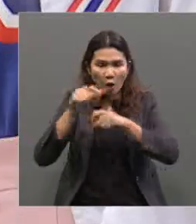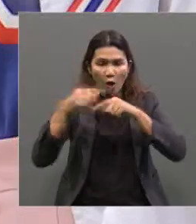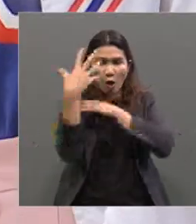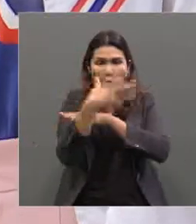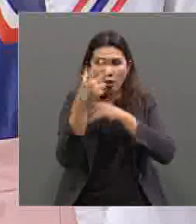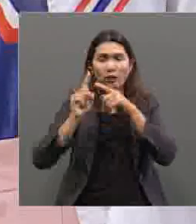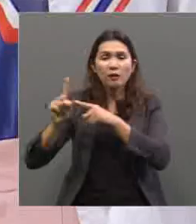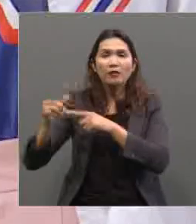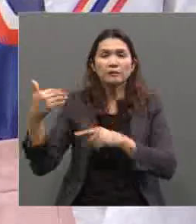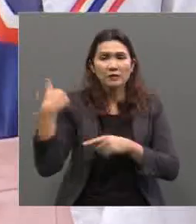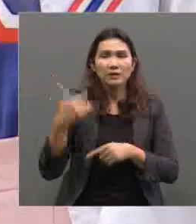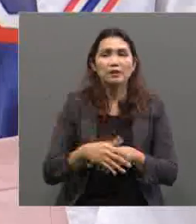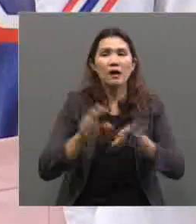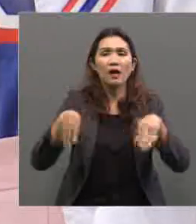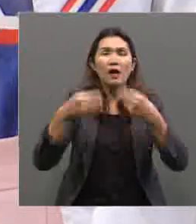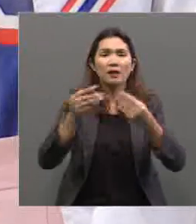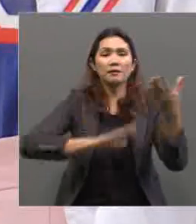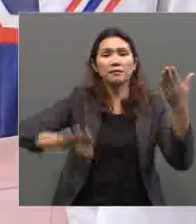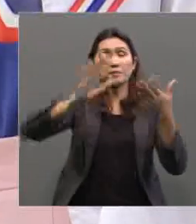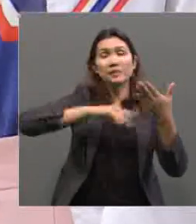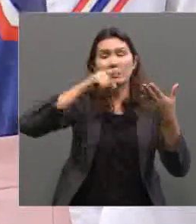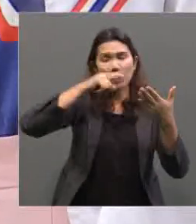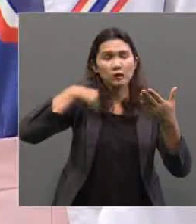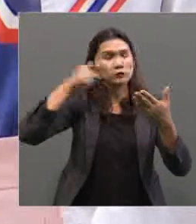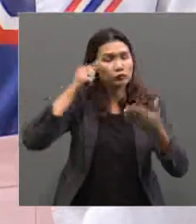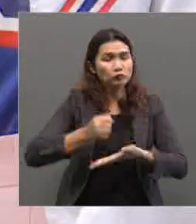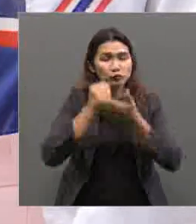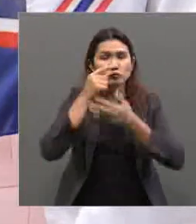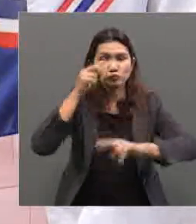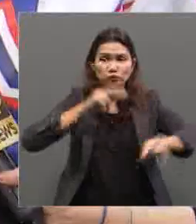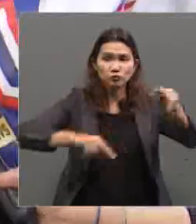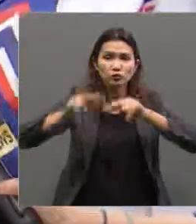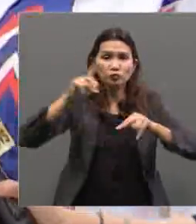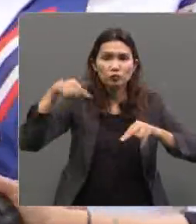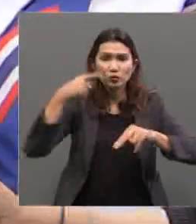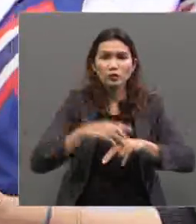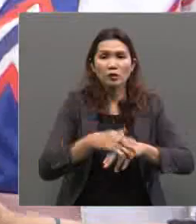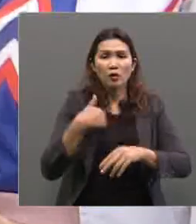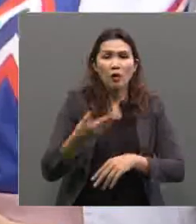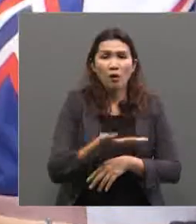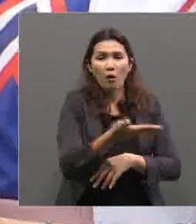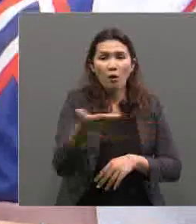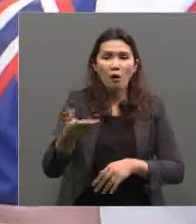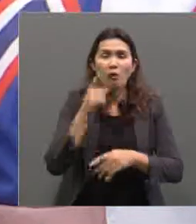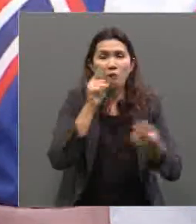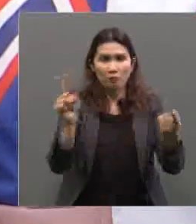มีแล้วในหลายประเทศครับให้เกิดขึ้นในประเทศไทยเพื่อดูแลคุ้มครองสตรีทุกคนและเรียกร้องให้สัง